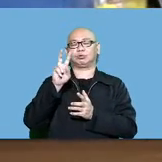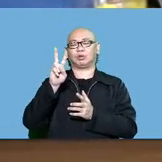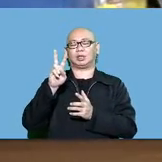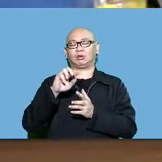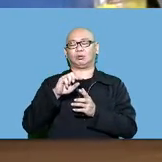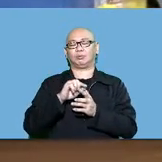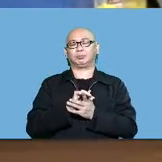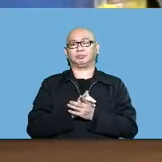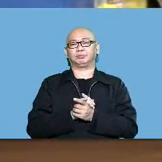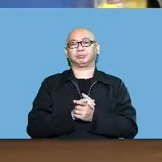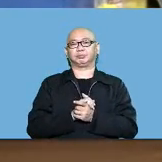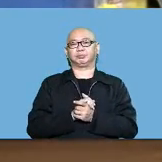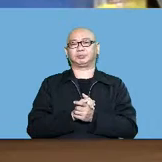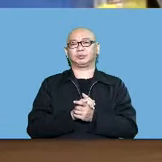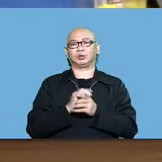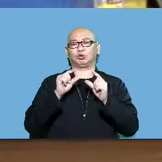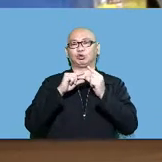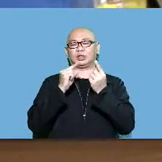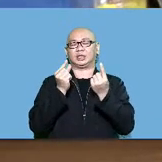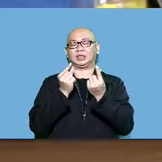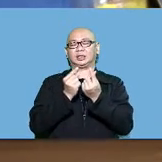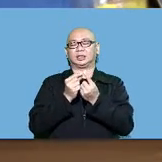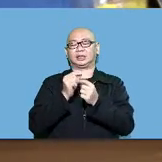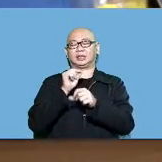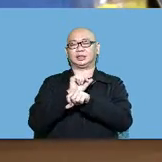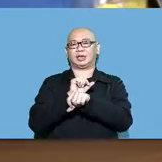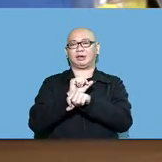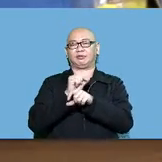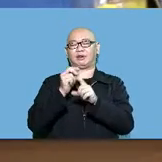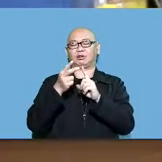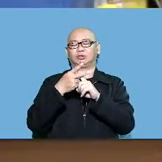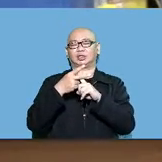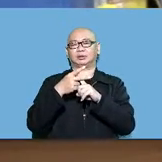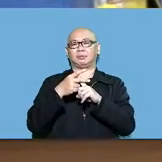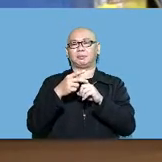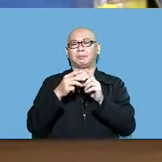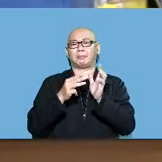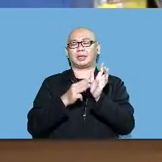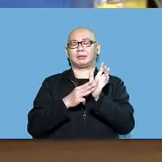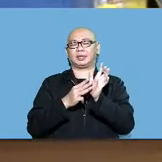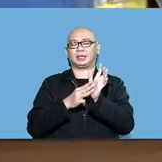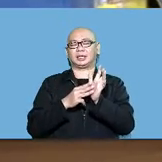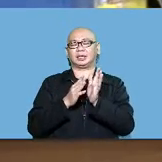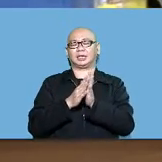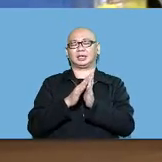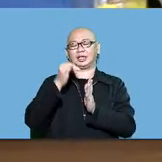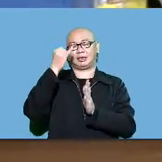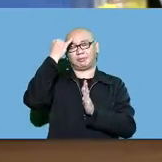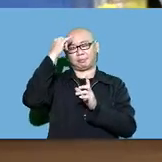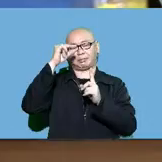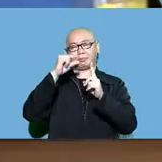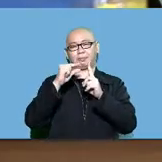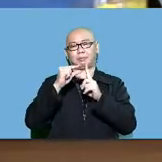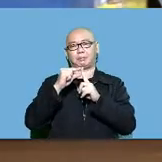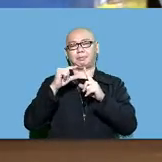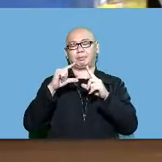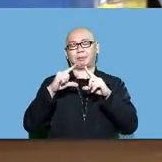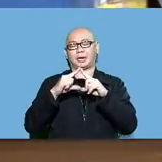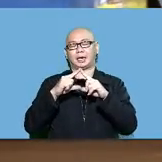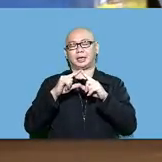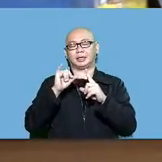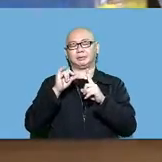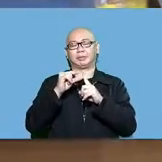872,62. Unit kerja Fakultas Matematika dan Ilmu Pengetahuan Alam Universitas